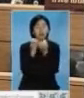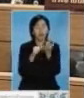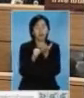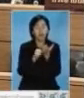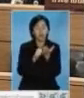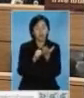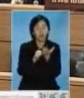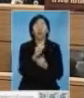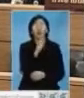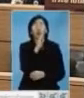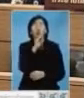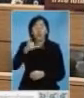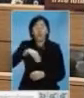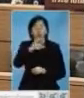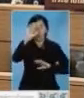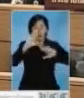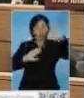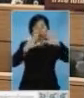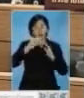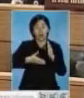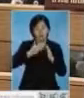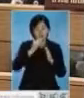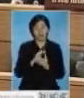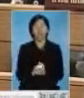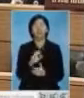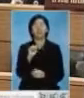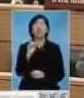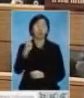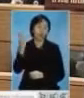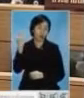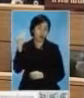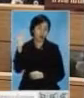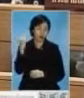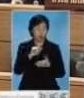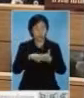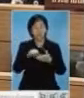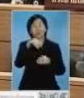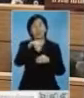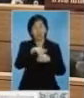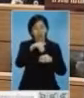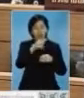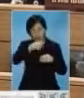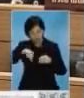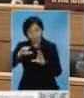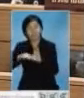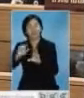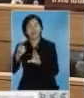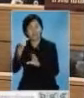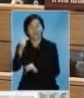ภาไปได้สว.เดิมสว.เดิมนะที่มาจากการเลือกตั้งจะกลับไปลงสมัครรับเลือกตั้ง